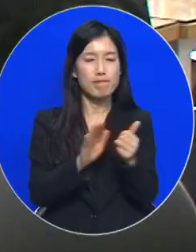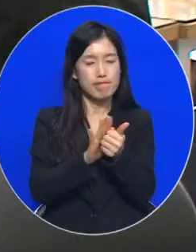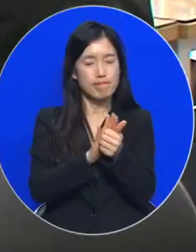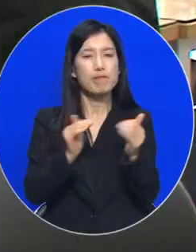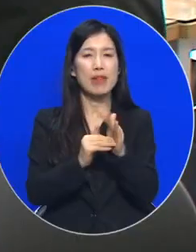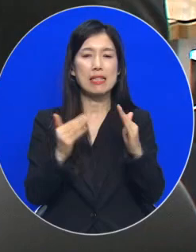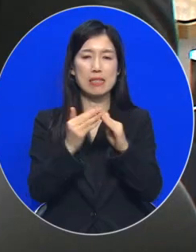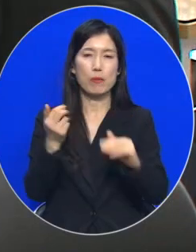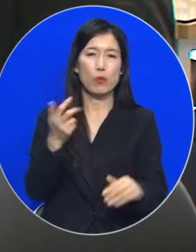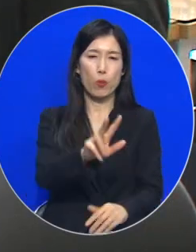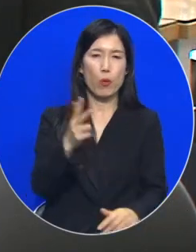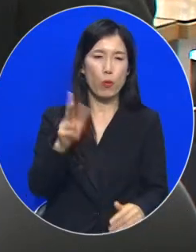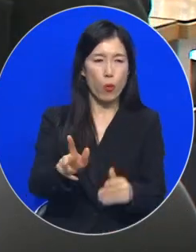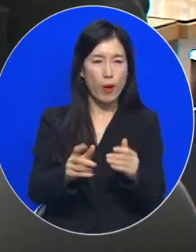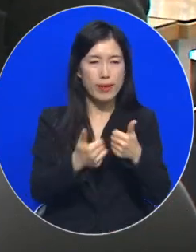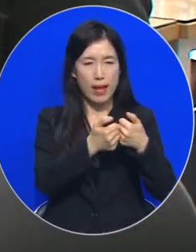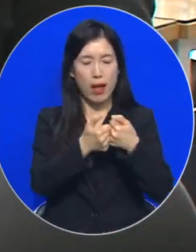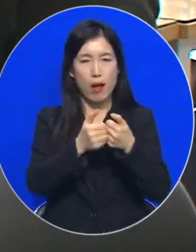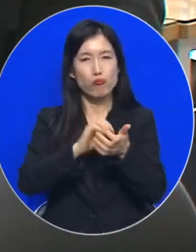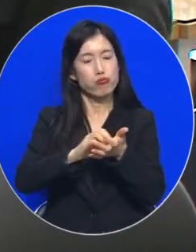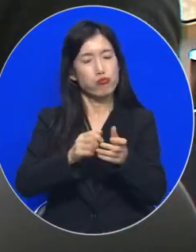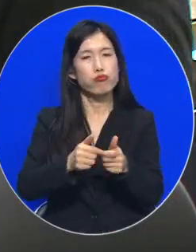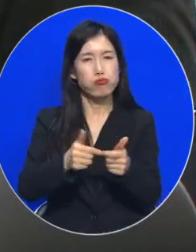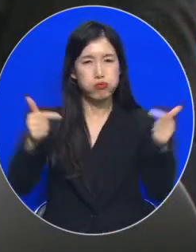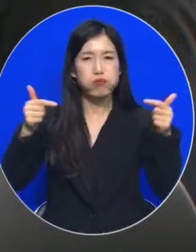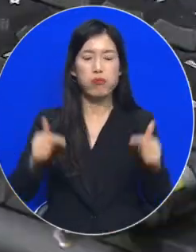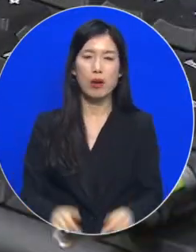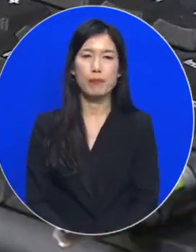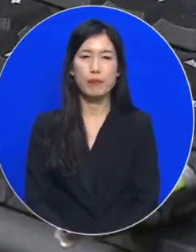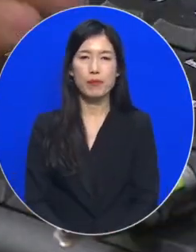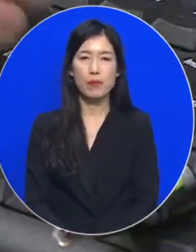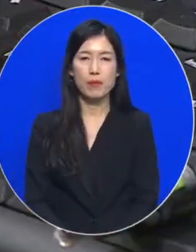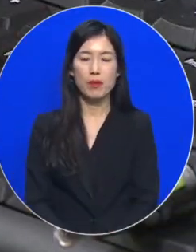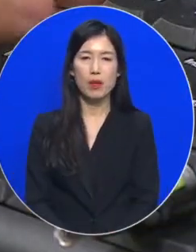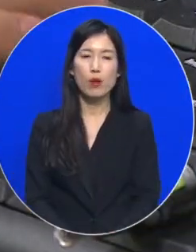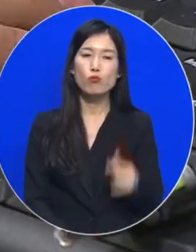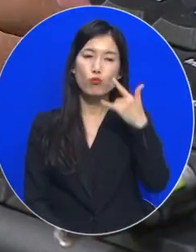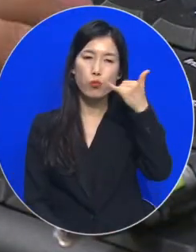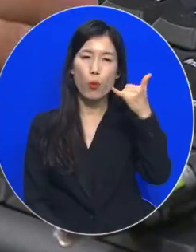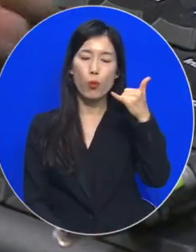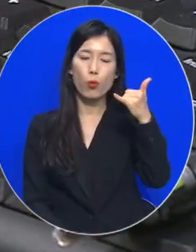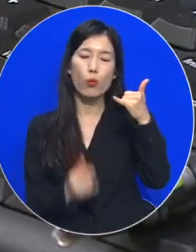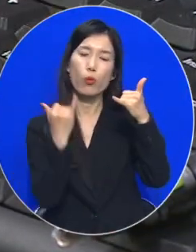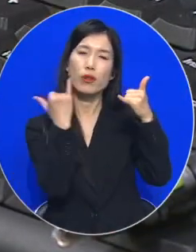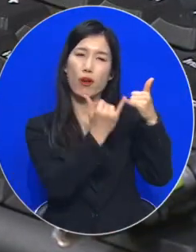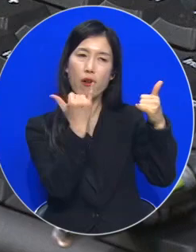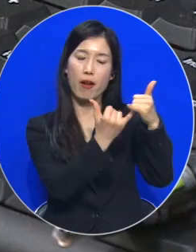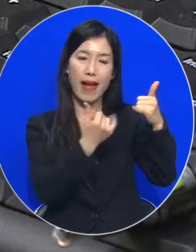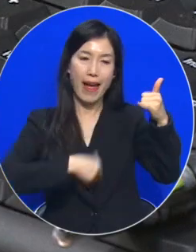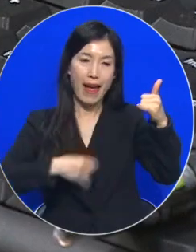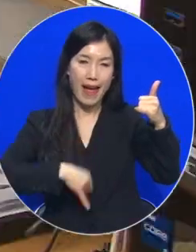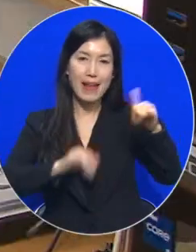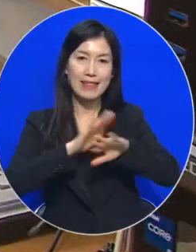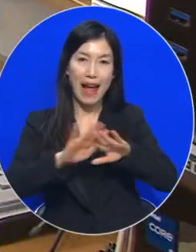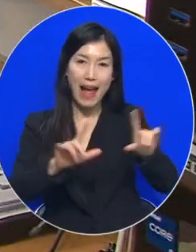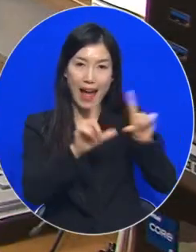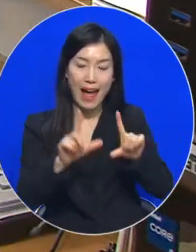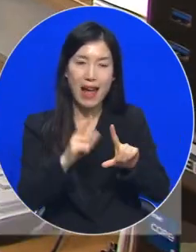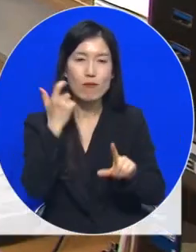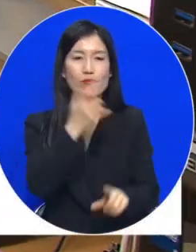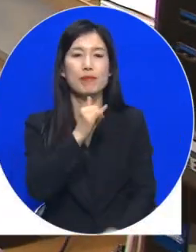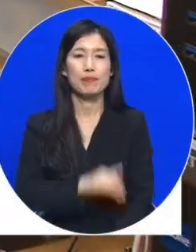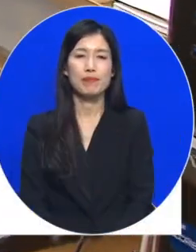사례관리 건수도는 것 같다고 말했습니다 부모에게 주기적으로 자녀의 안부를 묻는 경우도 적지 않습니다